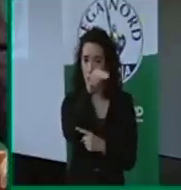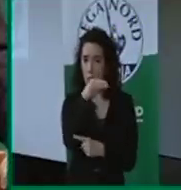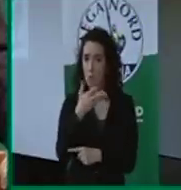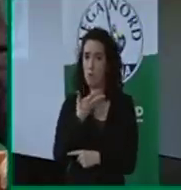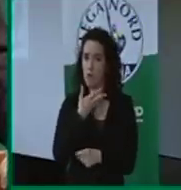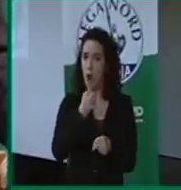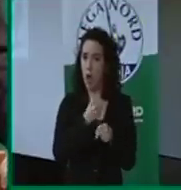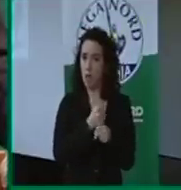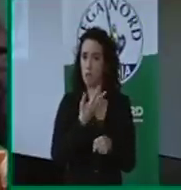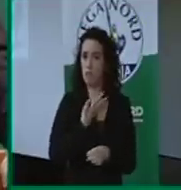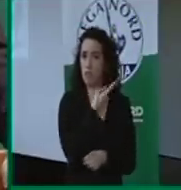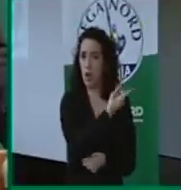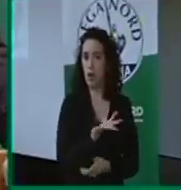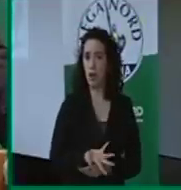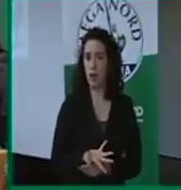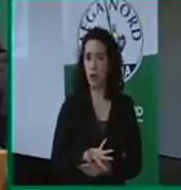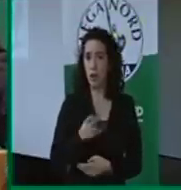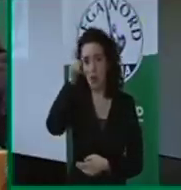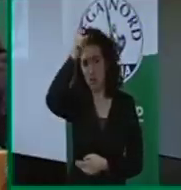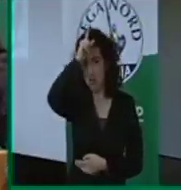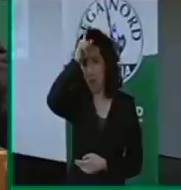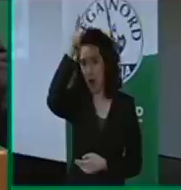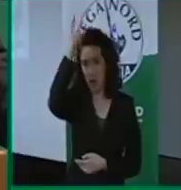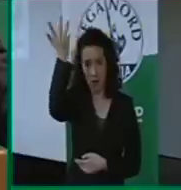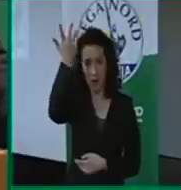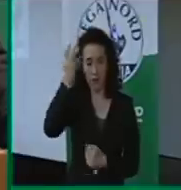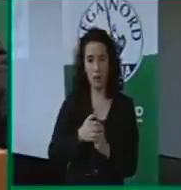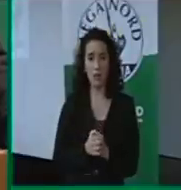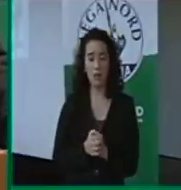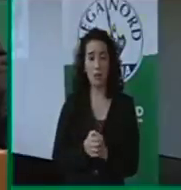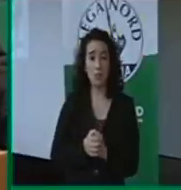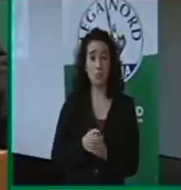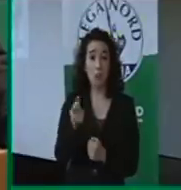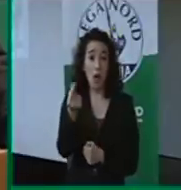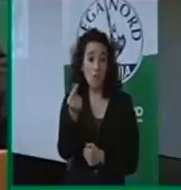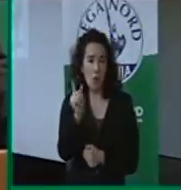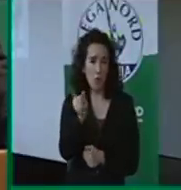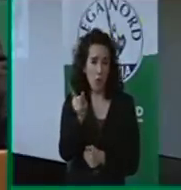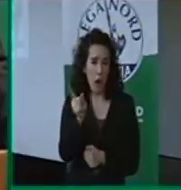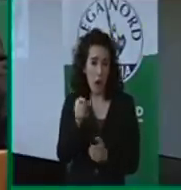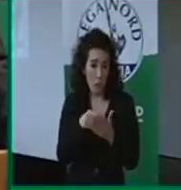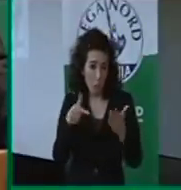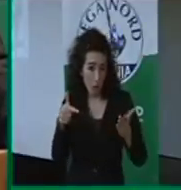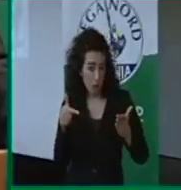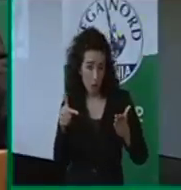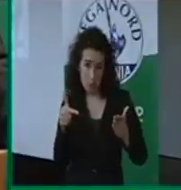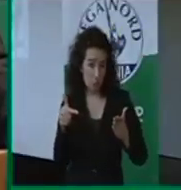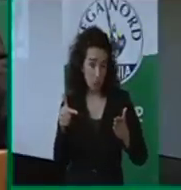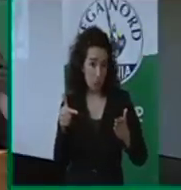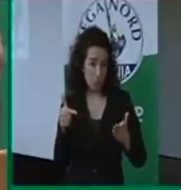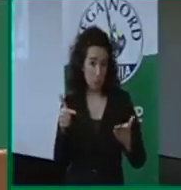ha il mio stesso euro Va bene cosa conta la moneta non è importante